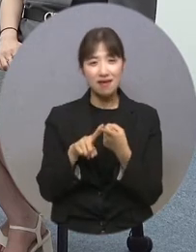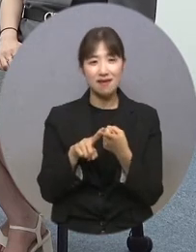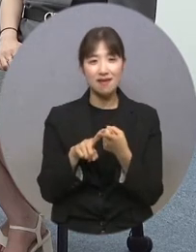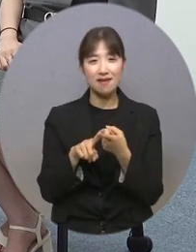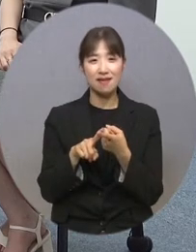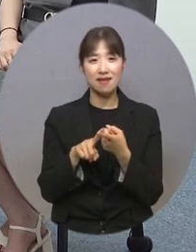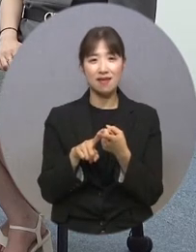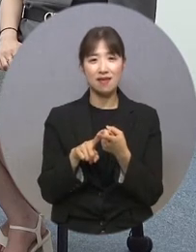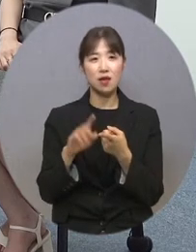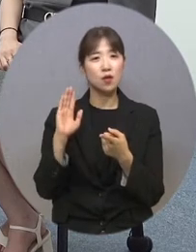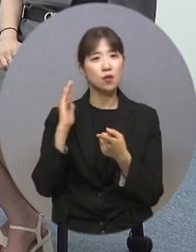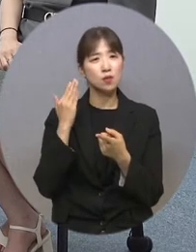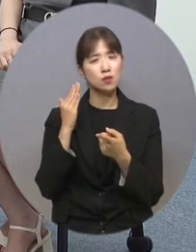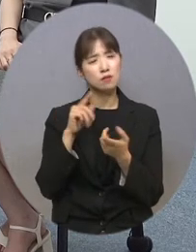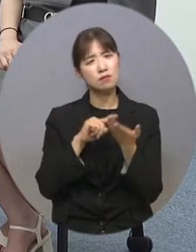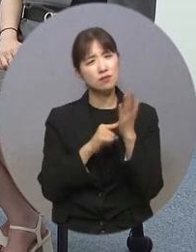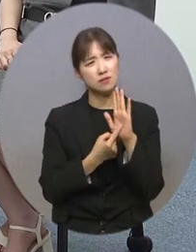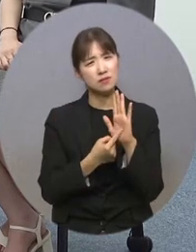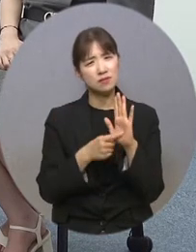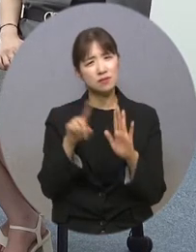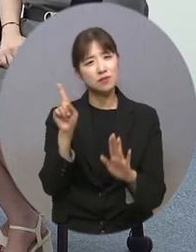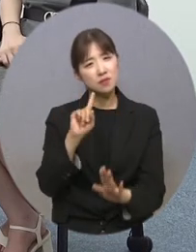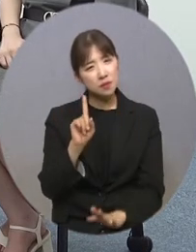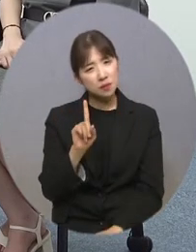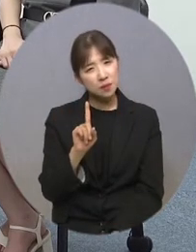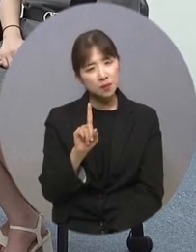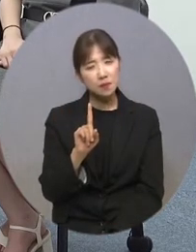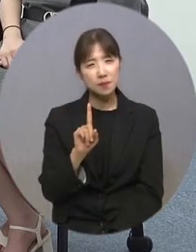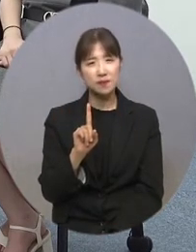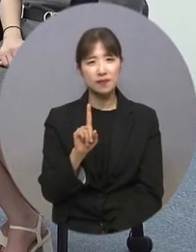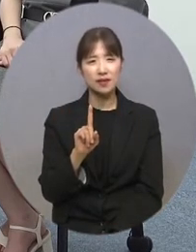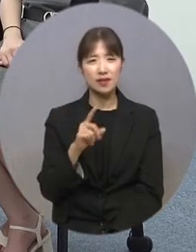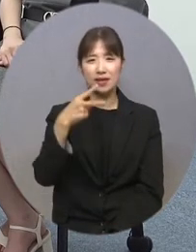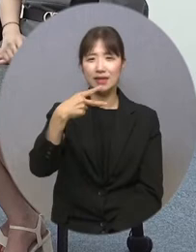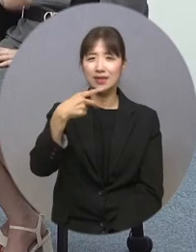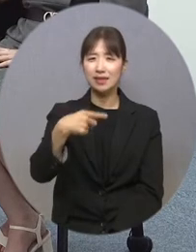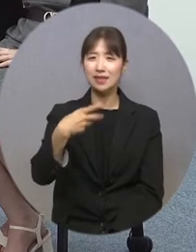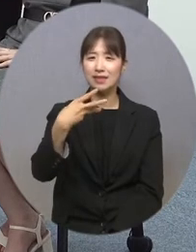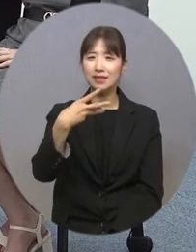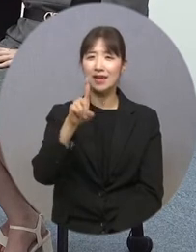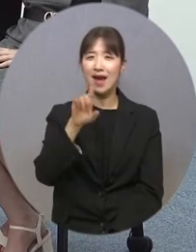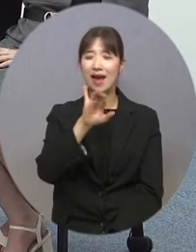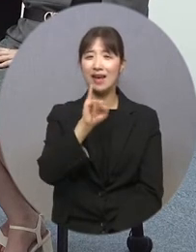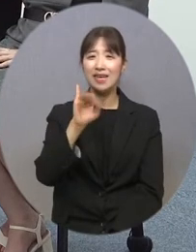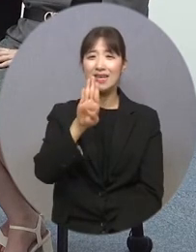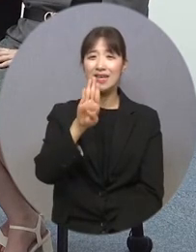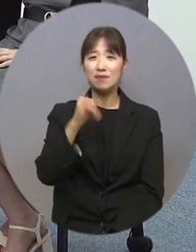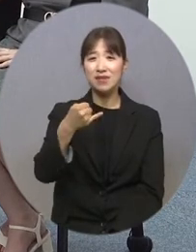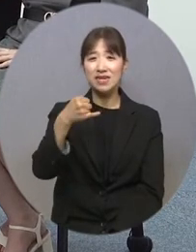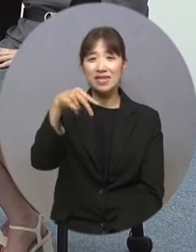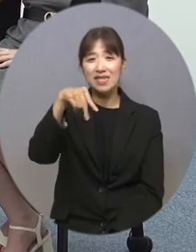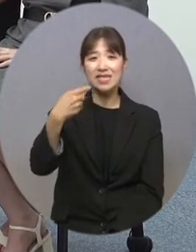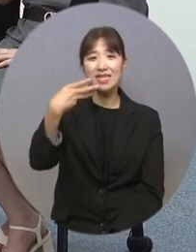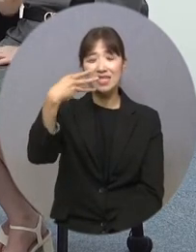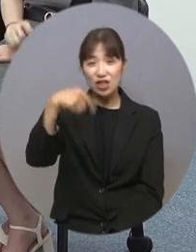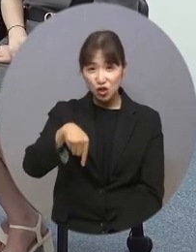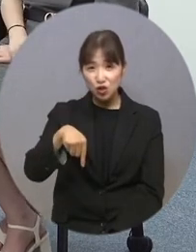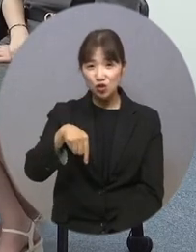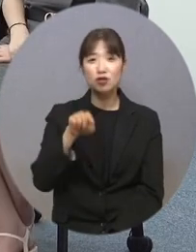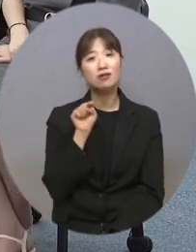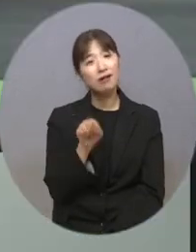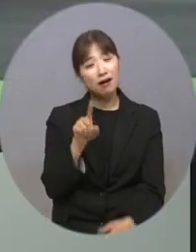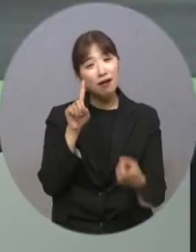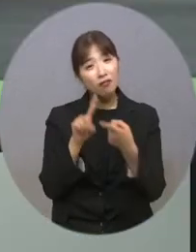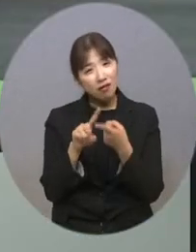때 요즘에 나오는 게이 뭐라 그랬어 드라이브 드라이브 스스로 그쵸 예 그런